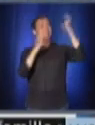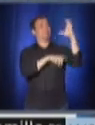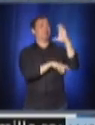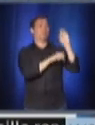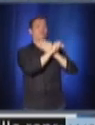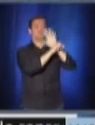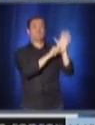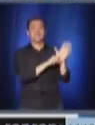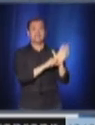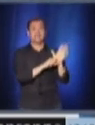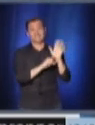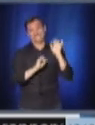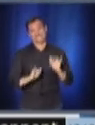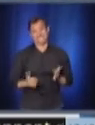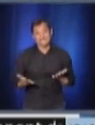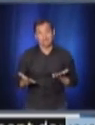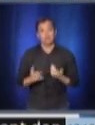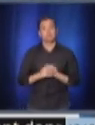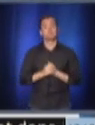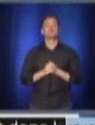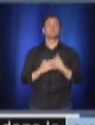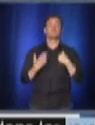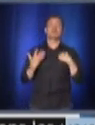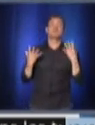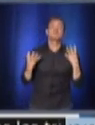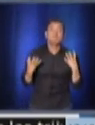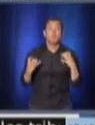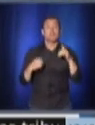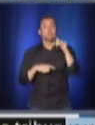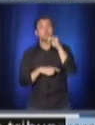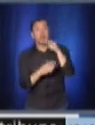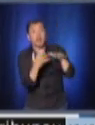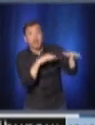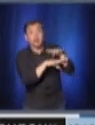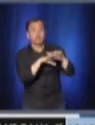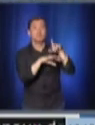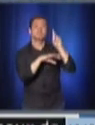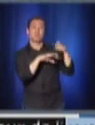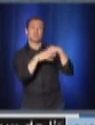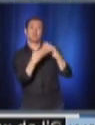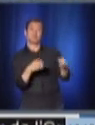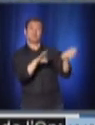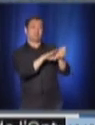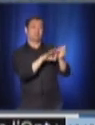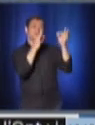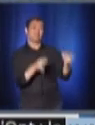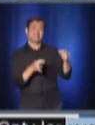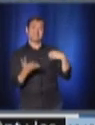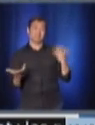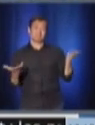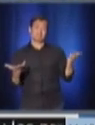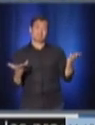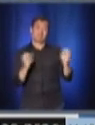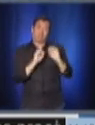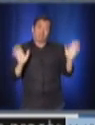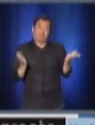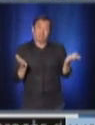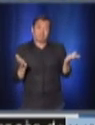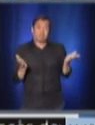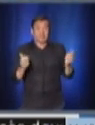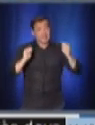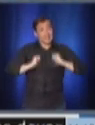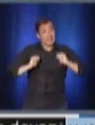un nid à éclosion, ma recommandation de fermer quoi que ce soit, on va le fermer. Ça, c'est clair. Mais je me fie sur que, puisqu'on puisse en profiter, à